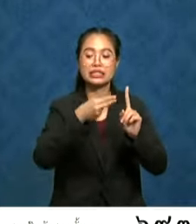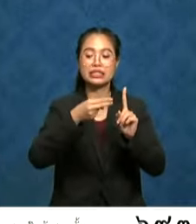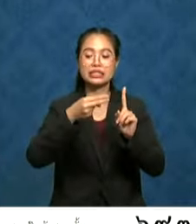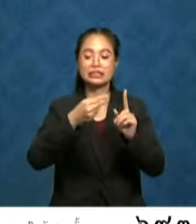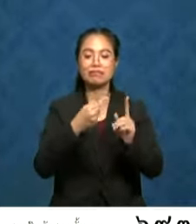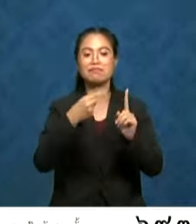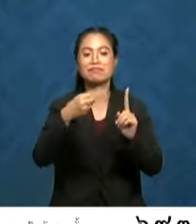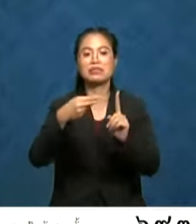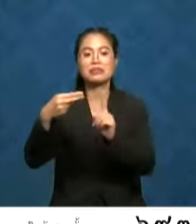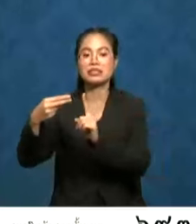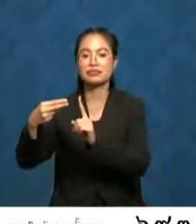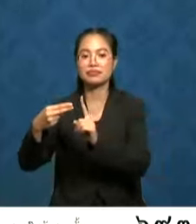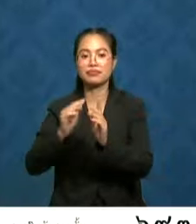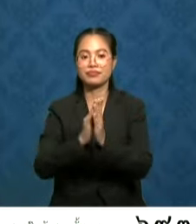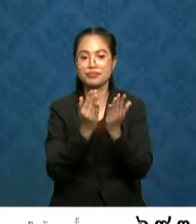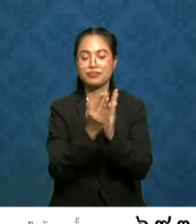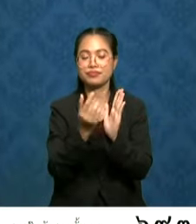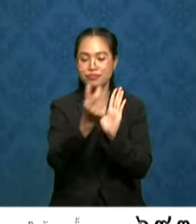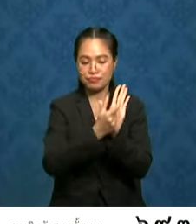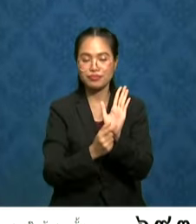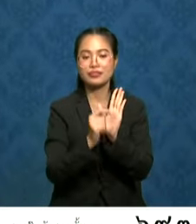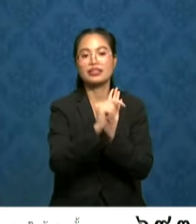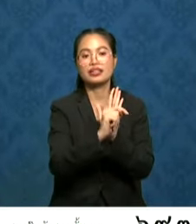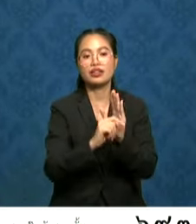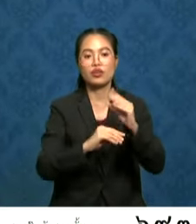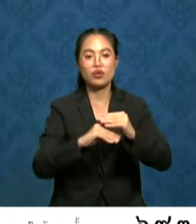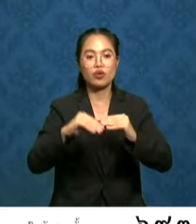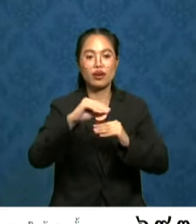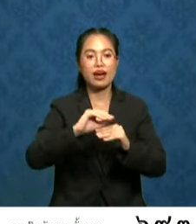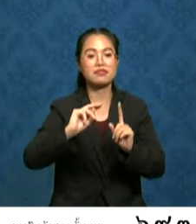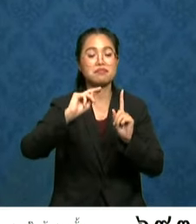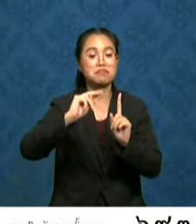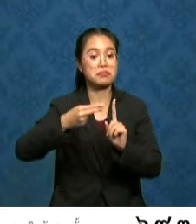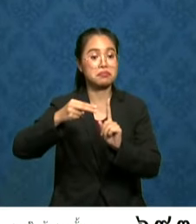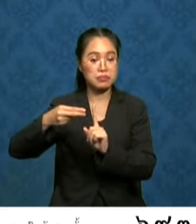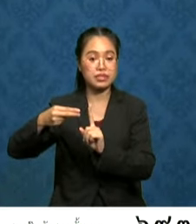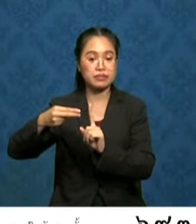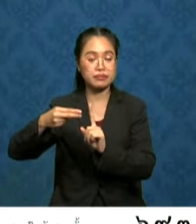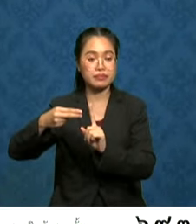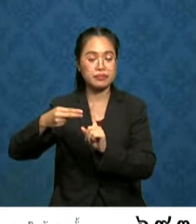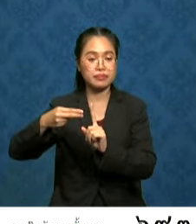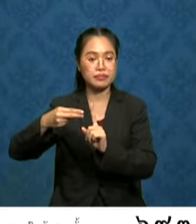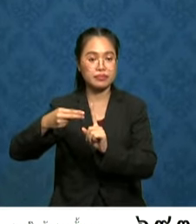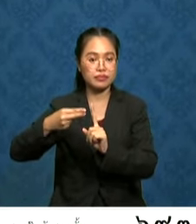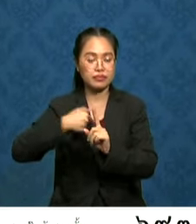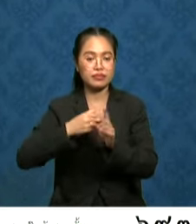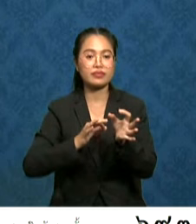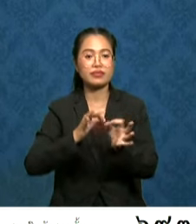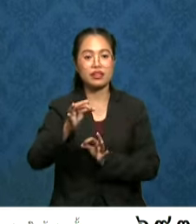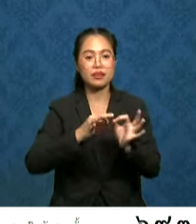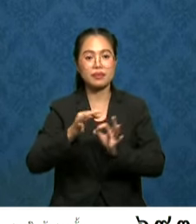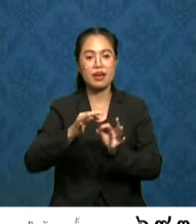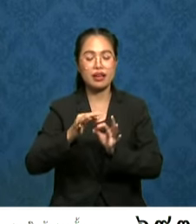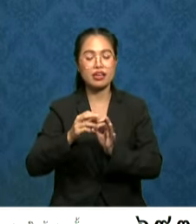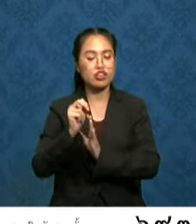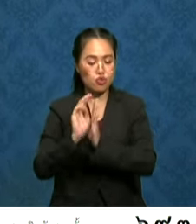ในเล่มนี้แน่นอนค่ะเช็คแล้วค่ะนะคะโครงการDigital walletนะคะเอิ่มดิฉันได้อภิปรายนโยบายนี้ไปตอน